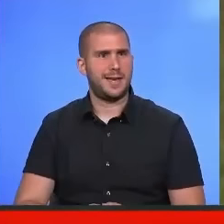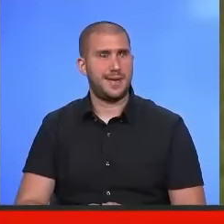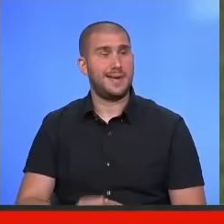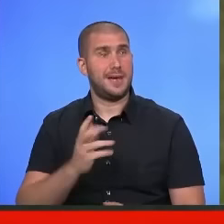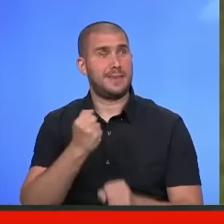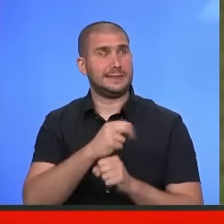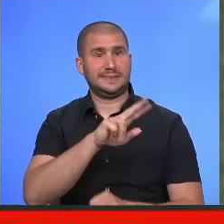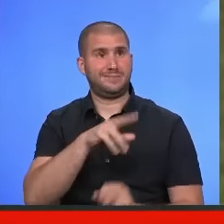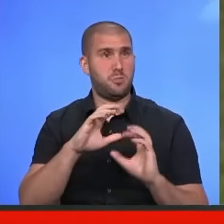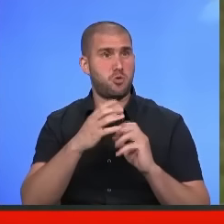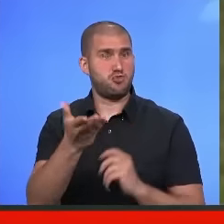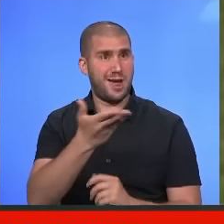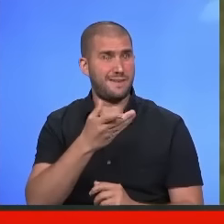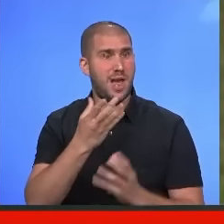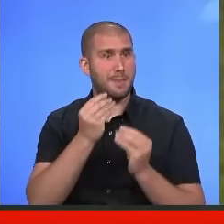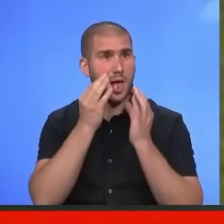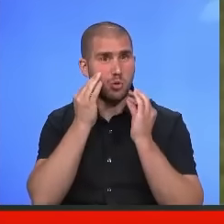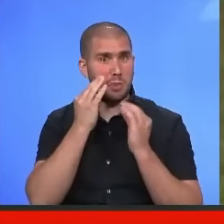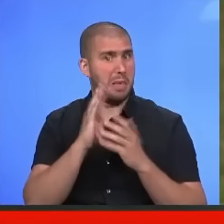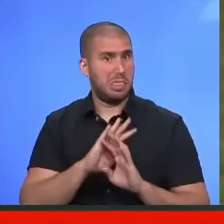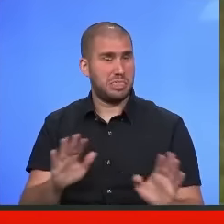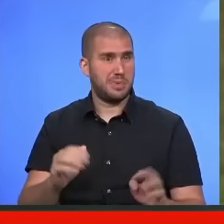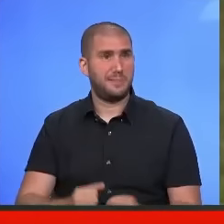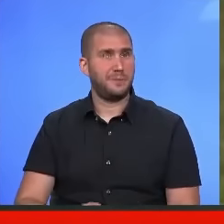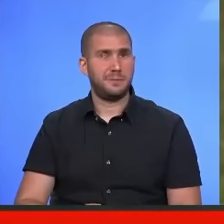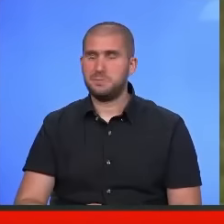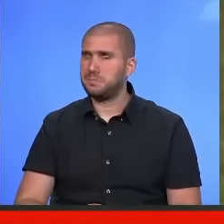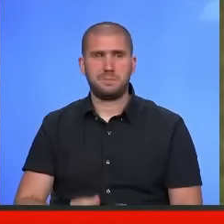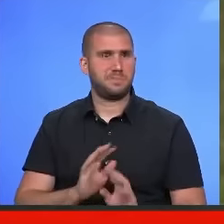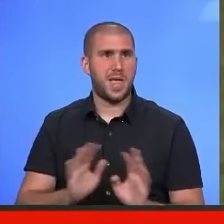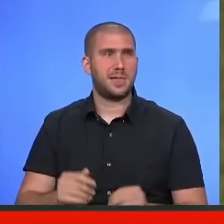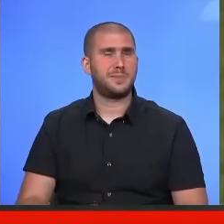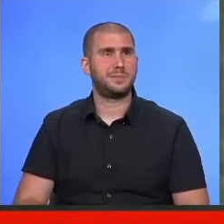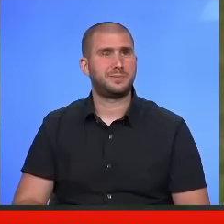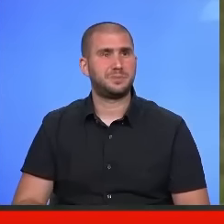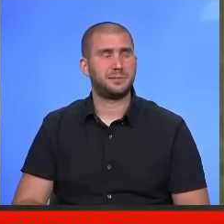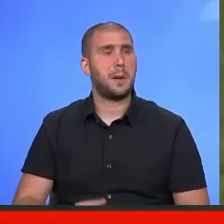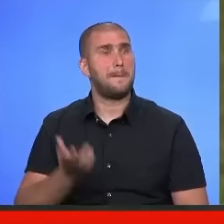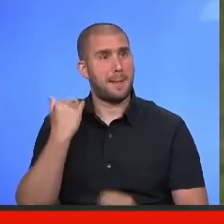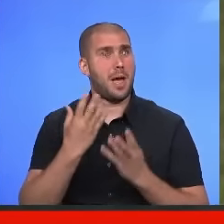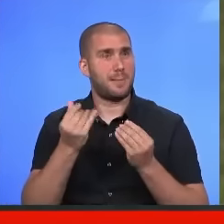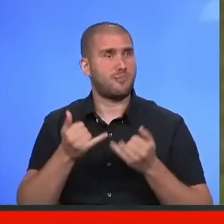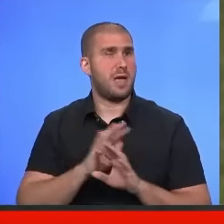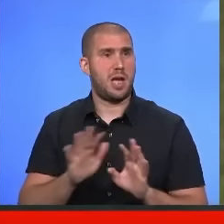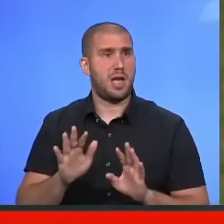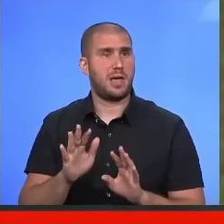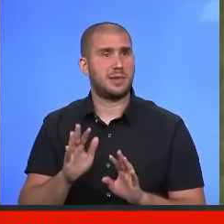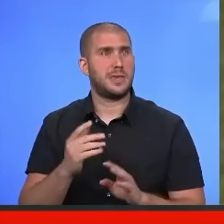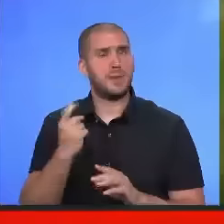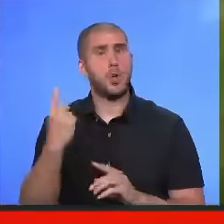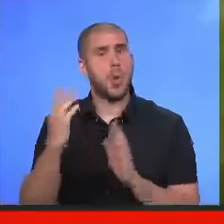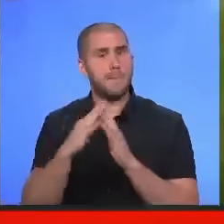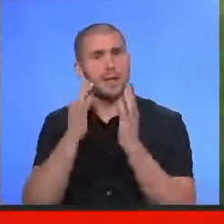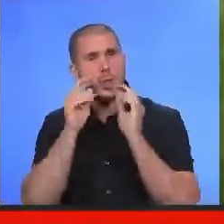סיבוב במושב עכשיו הרבה חתולים לא נראה לא פעם היו המון אין לא היה בית כמעט בלי